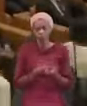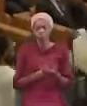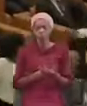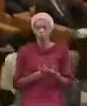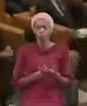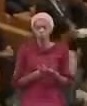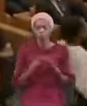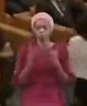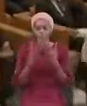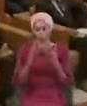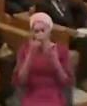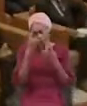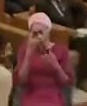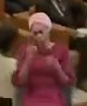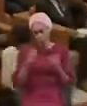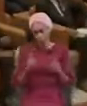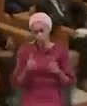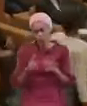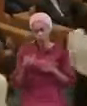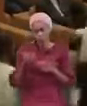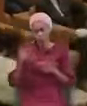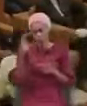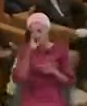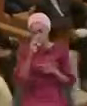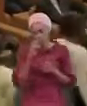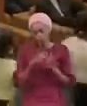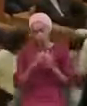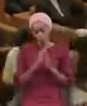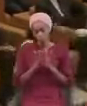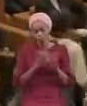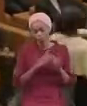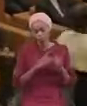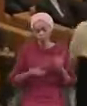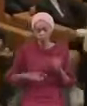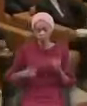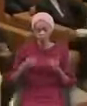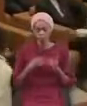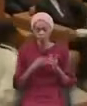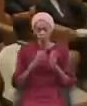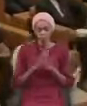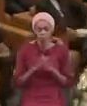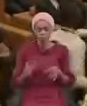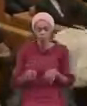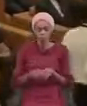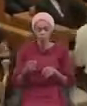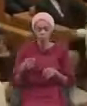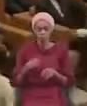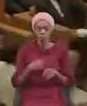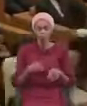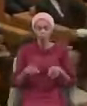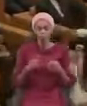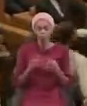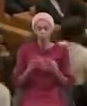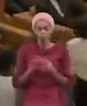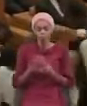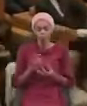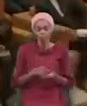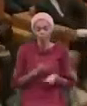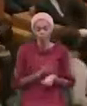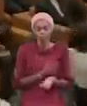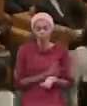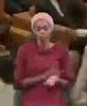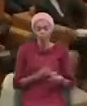sonder les écritures ben nous te demandons comme nous parcourons le la leçon ce matin ouvre nos